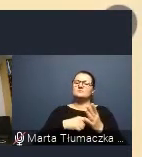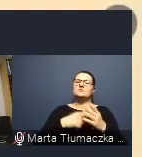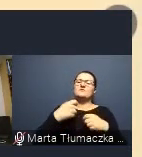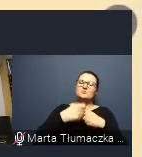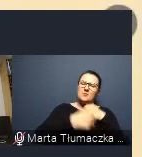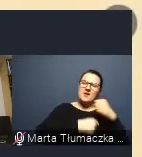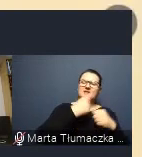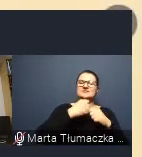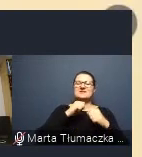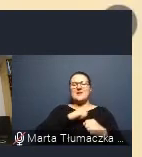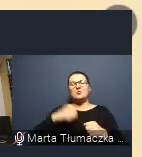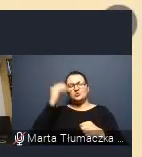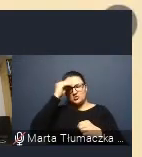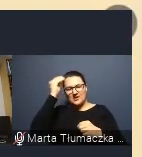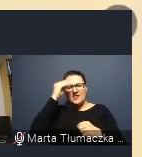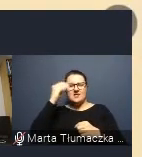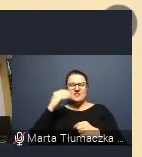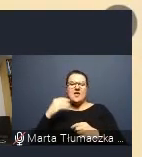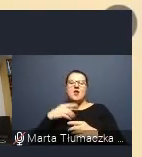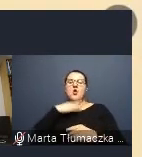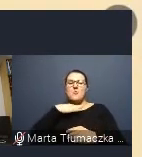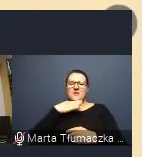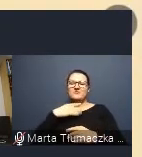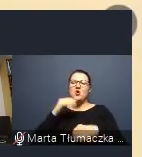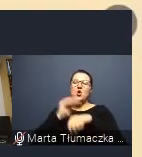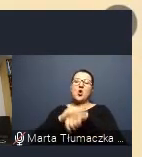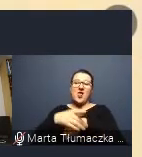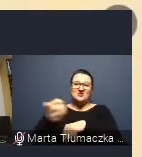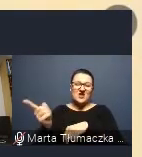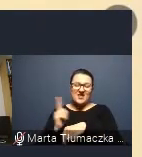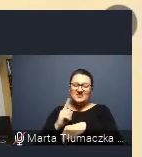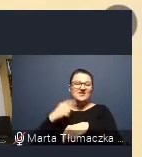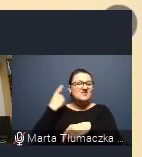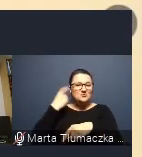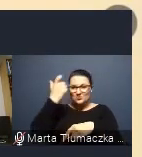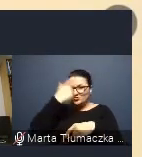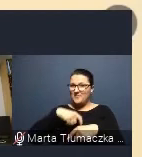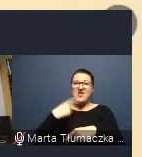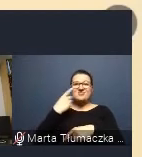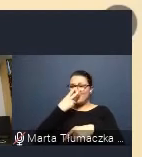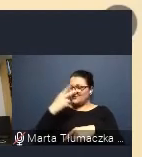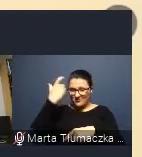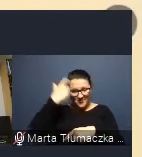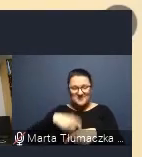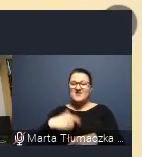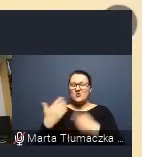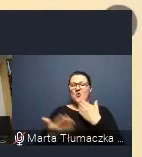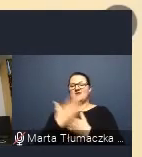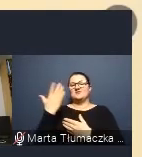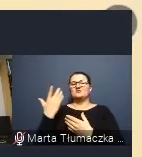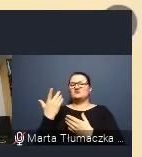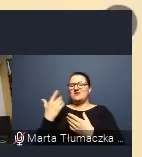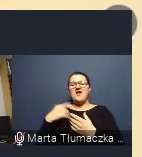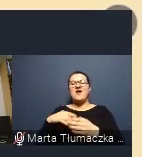samodoskonalenia logopedów, kiedy okazało się, że koleżanki ani mnie nie słyszą, ani mnie nie widzą, okazało się, że po prostu komputer nie ma